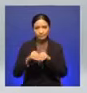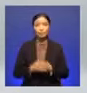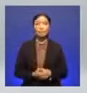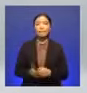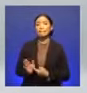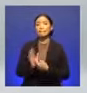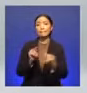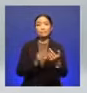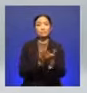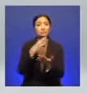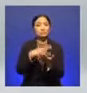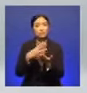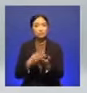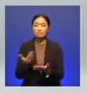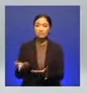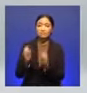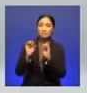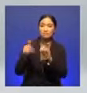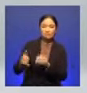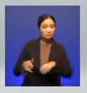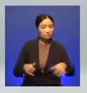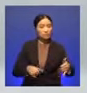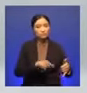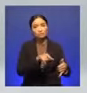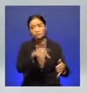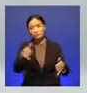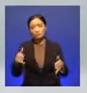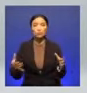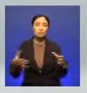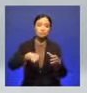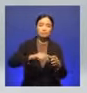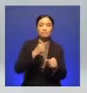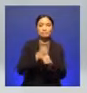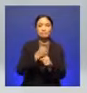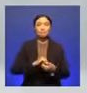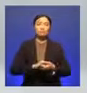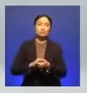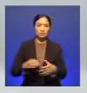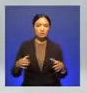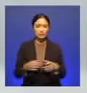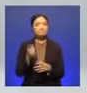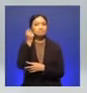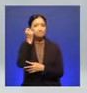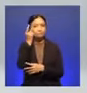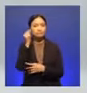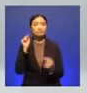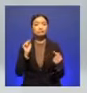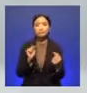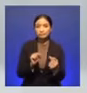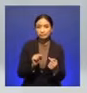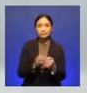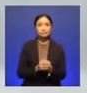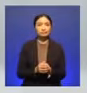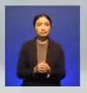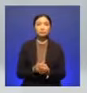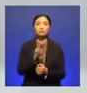เนี่ยก็ทราบว่าอาจารย์เดชรัตน์แล้วก็ภาคีเครือข่ายนะคะทั้งคุณนิติรัตน์แล้วก็ภาคส่วนอื่นๆกลุ่มที่มีความเข้าใจในเรื่องภ